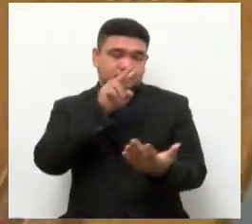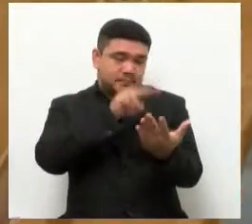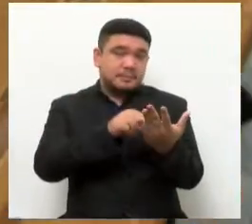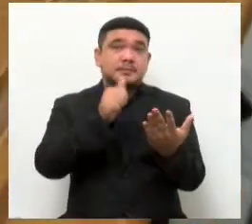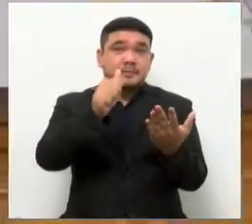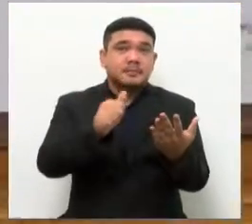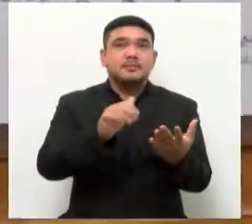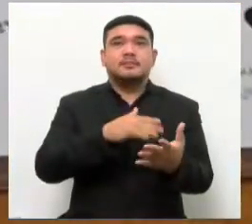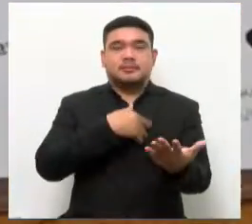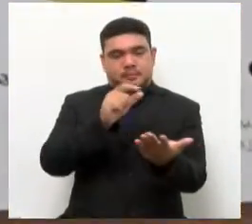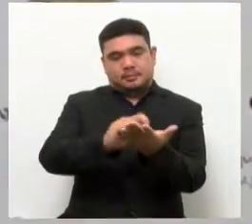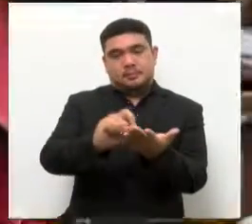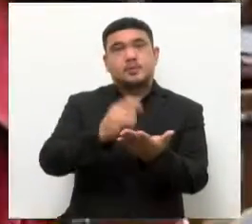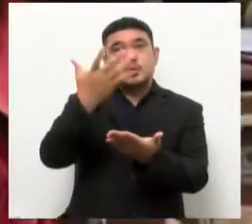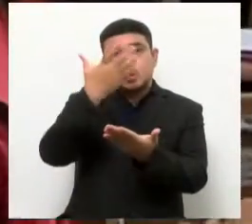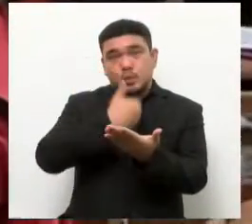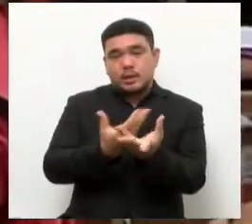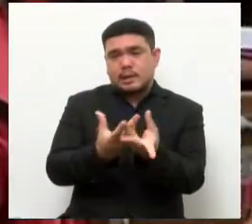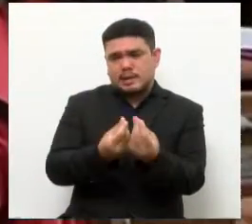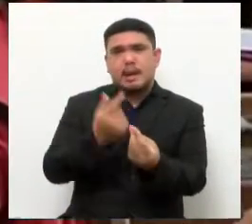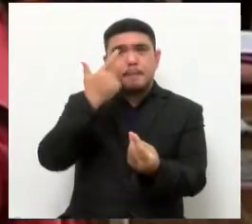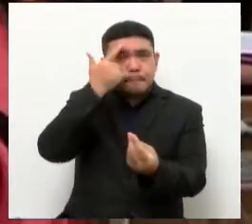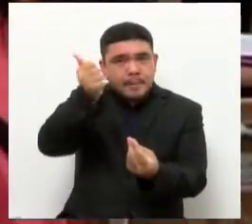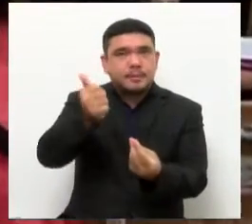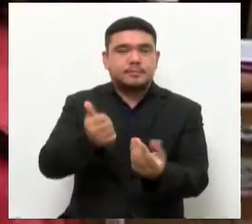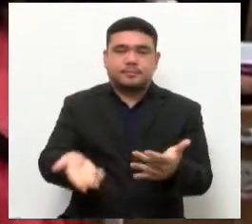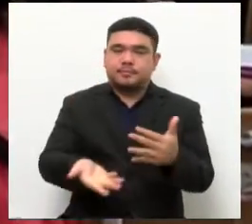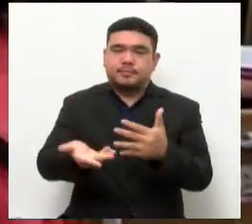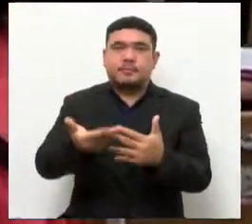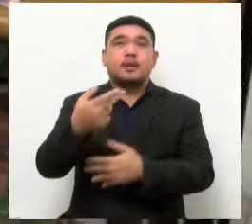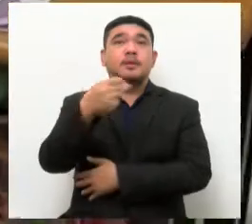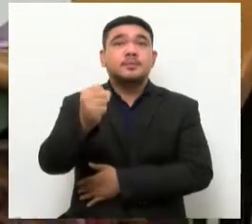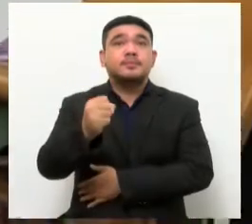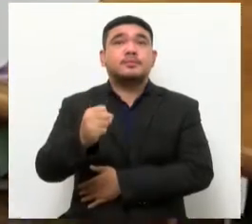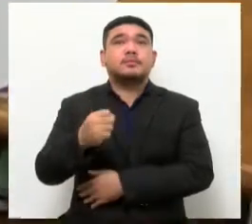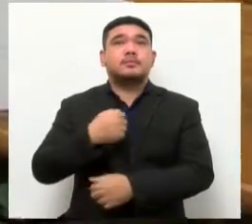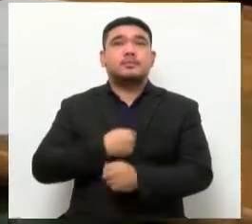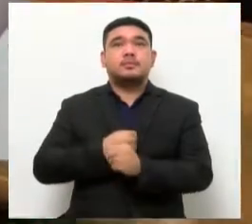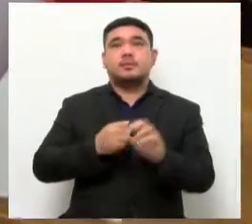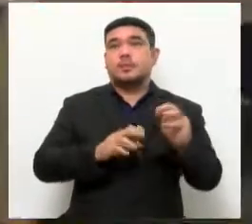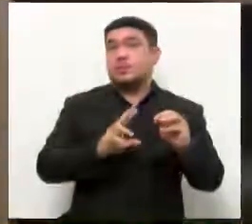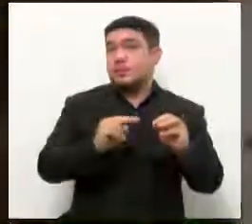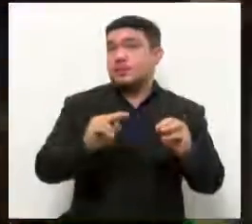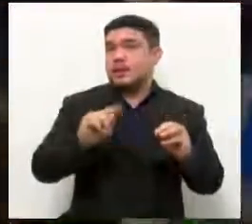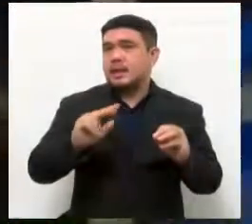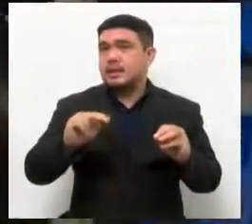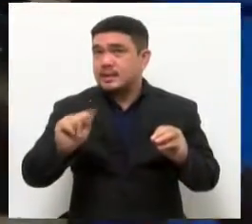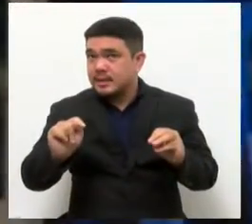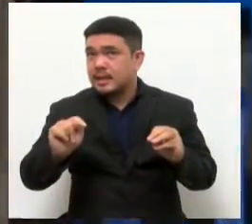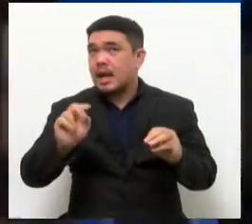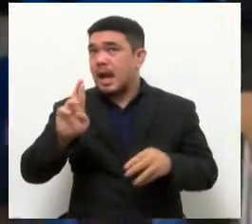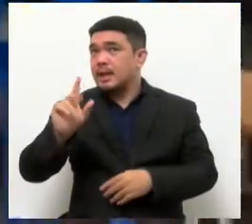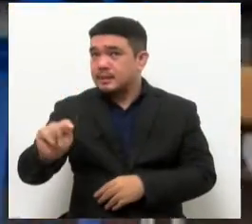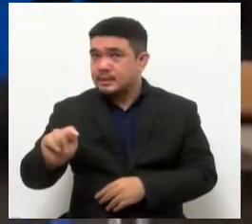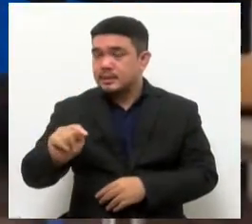ได้ลายมือสวยคิดเลขเป็นยกระดับผลสัมฤทธิ์ทางการเรียน ONIT NT RT ใช้ภาษ